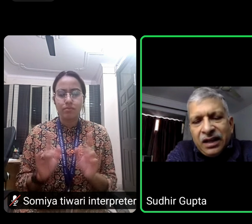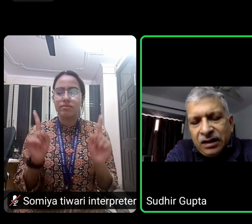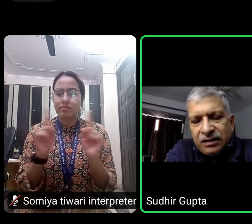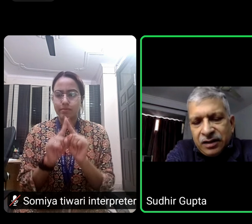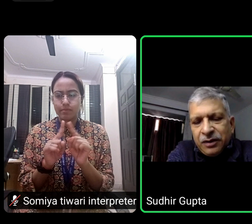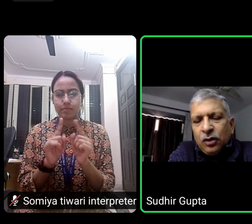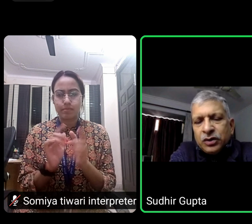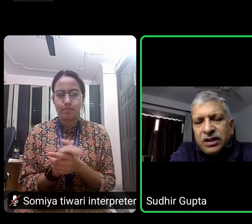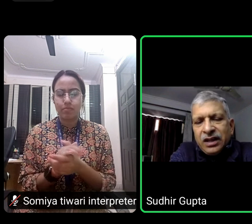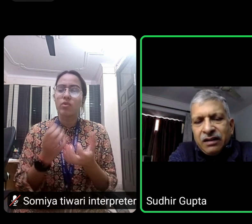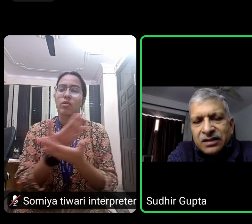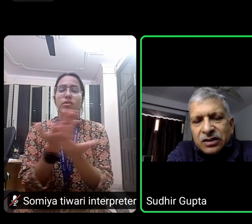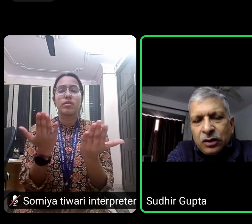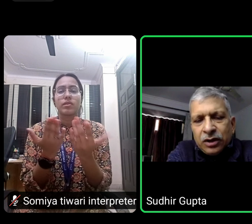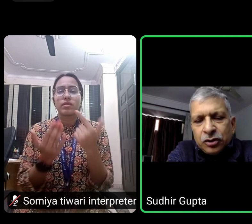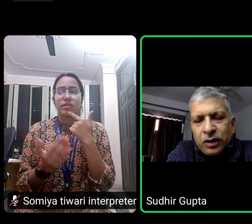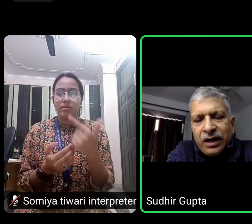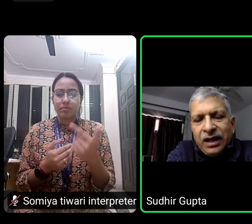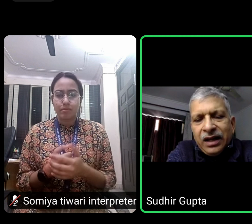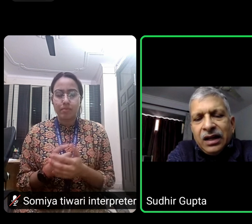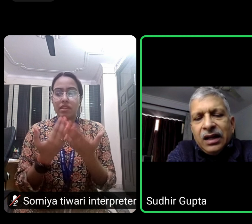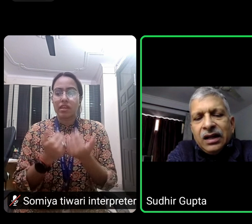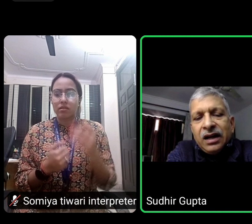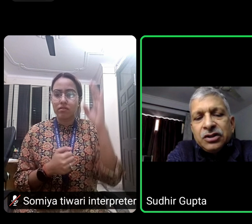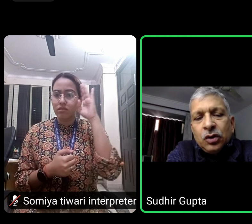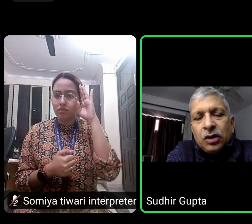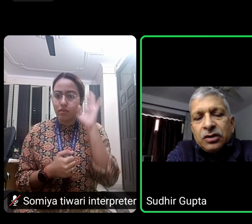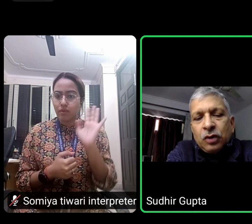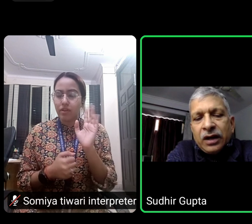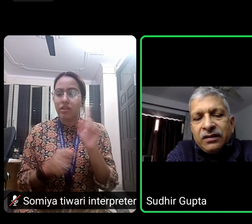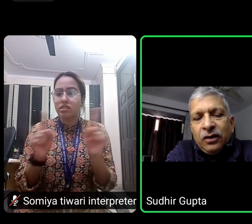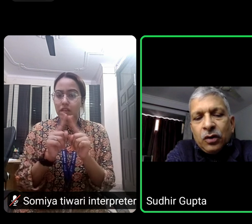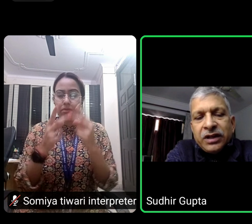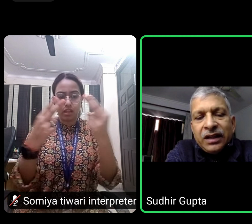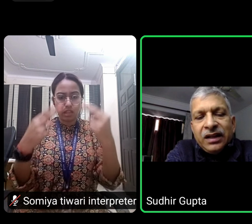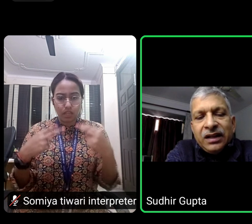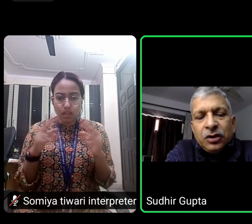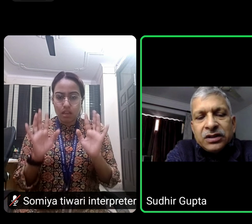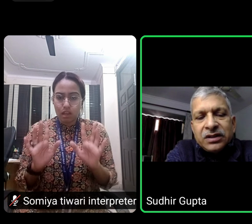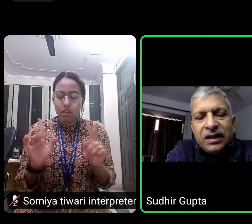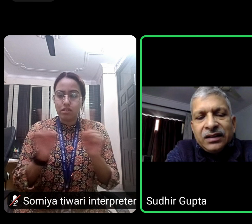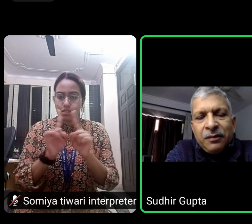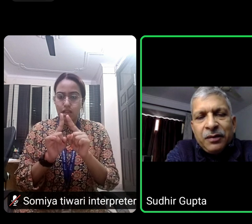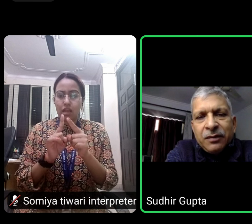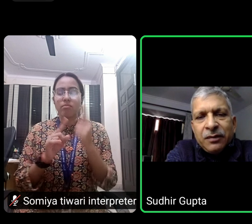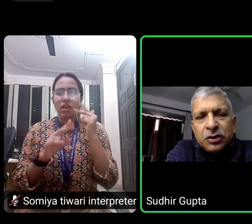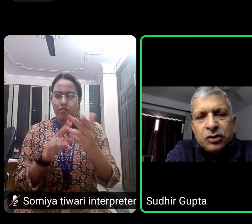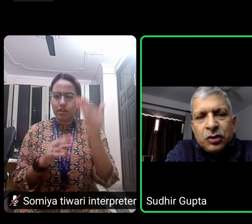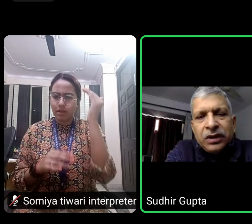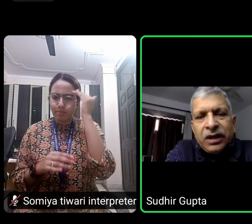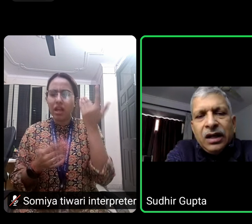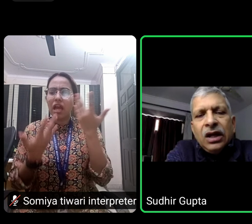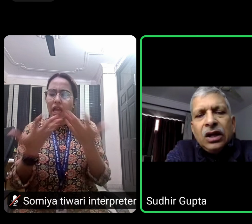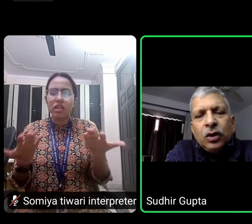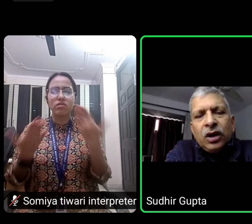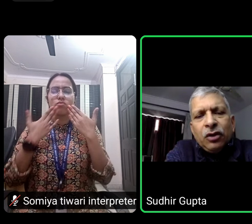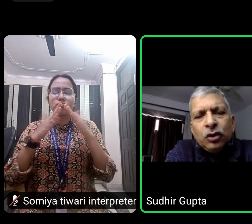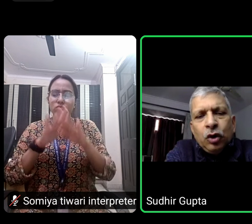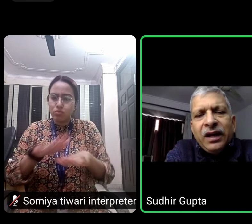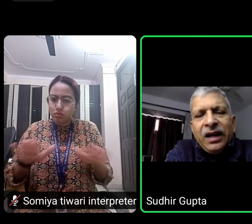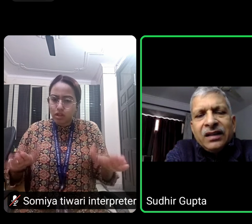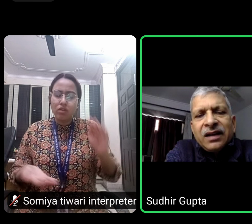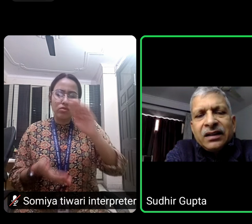मैं सभी लोगों से ये रिक्वेस्ट करूंगा जो सुन रहे हैं या जो कि ऐसे लोगों को जानते हैं जिनको इस तरह की थेरेपीज की बच्चों को जरूरत है, तो